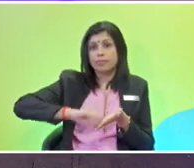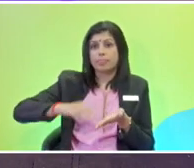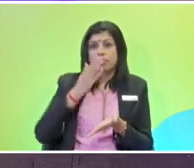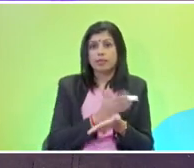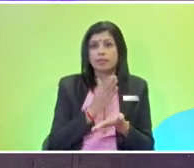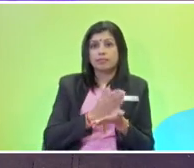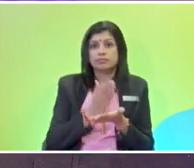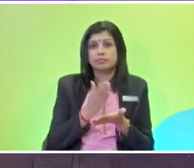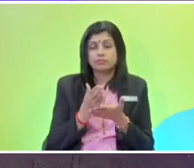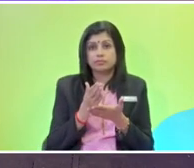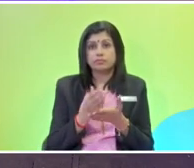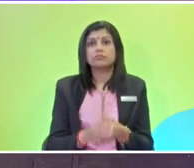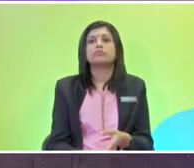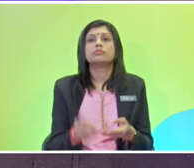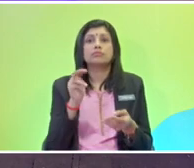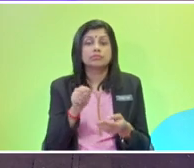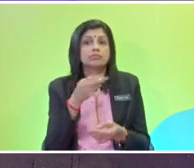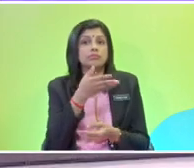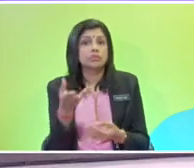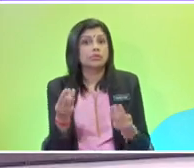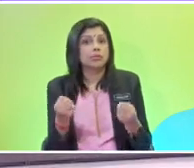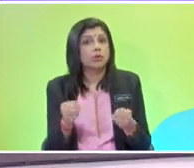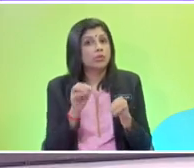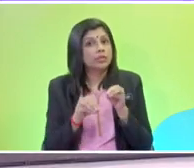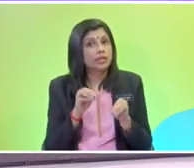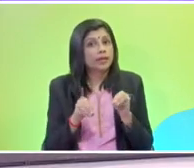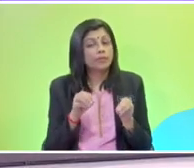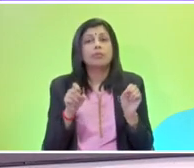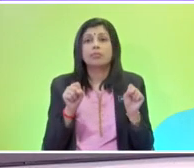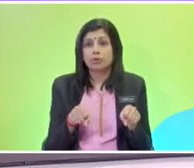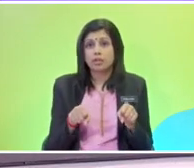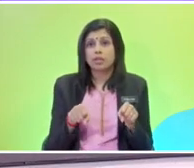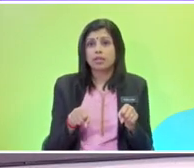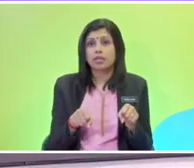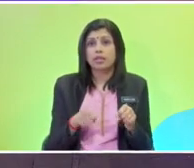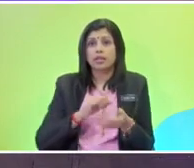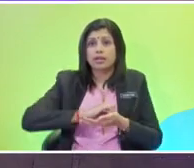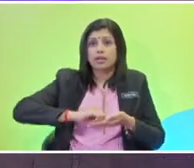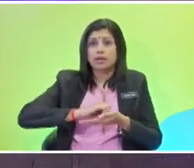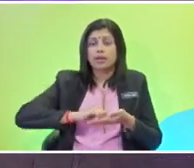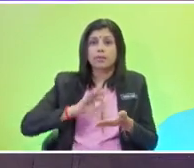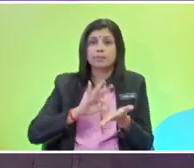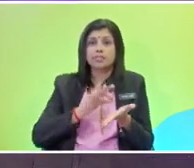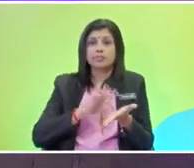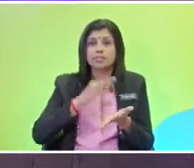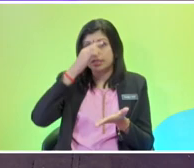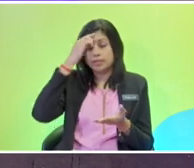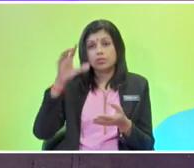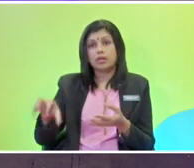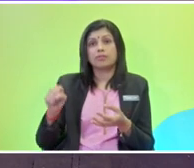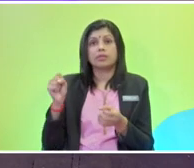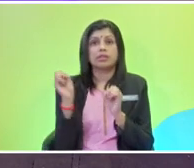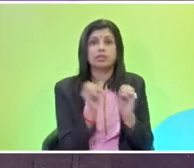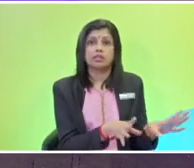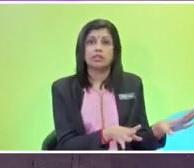dekat atas tanah? Tabur je biji dia. Oh. Nanti tumbuh, kita alihlah ke tempat yang lain. Tapi betik memang besar ni je ke,